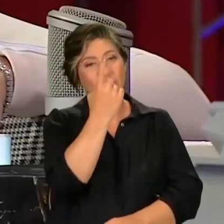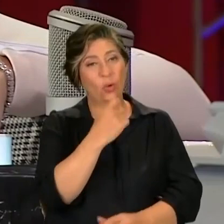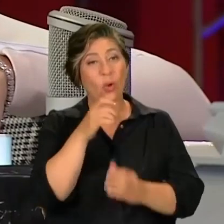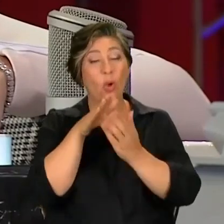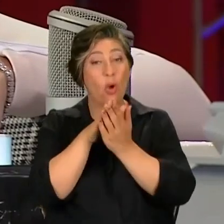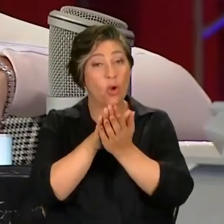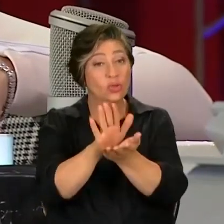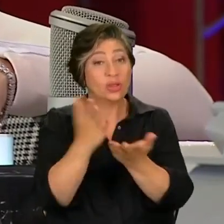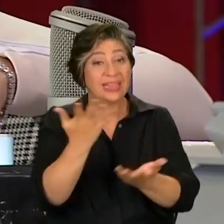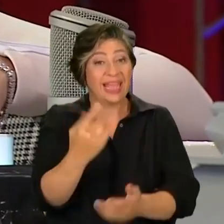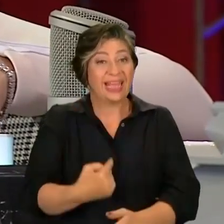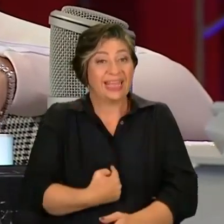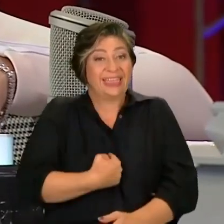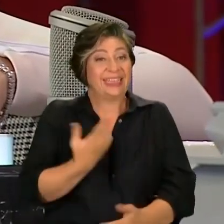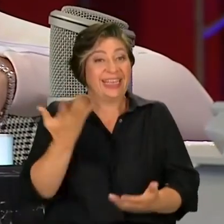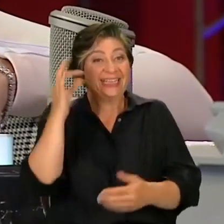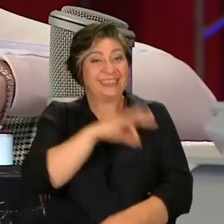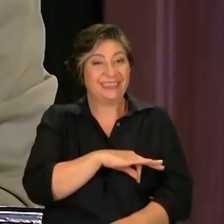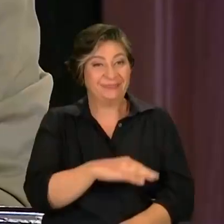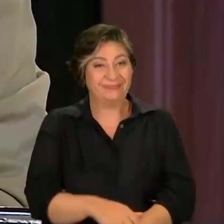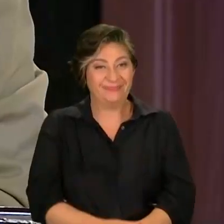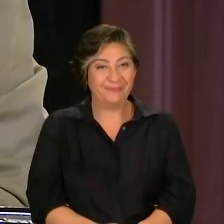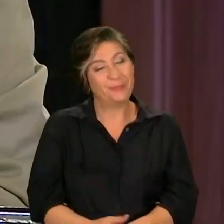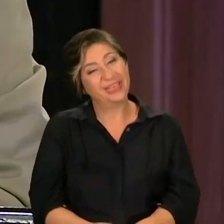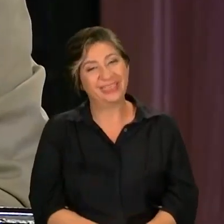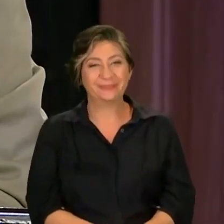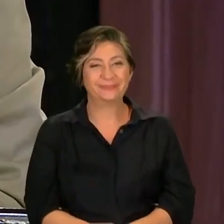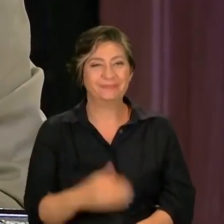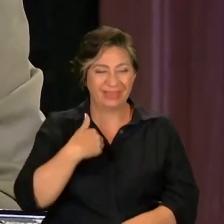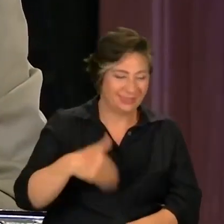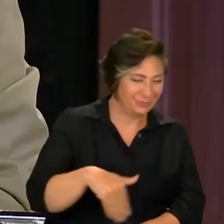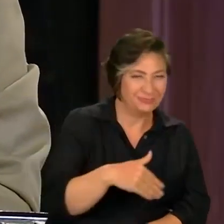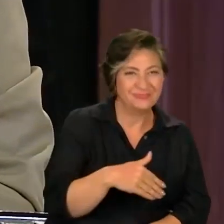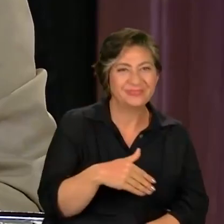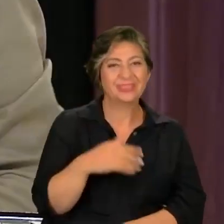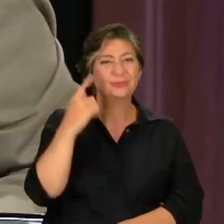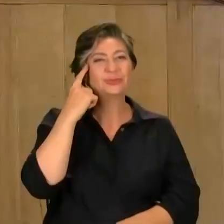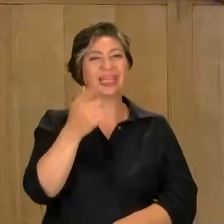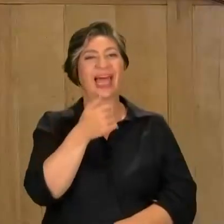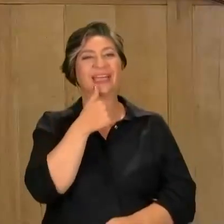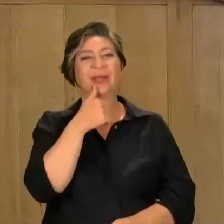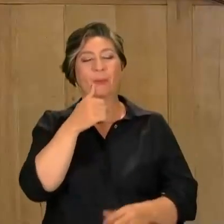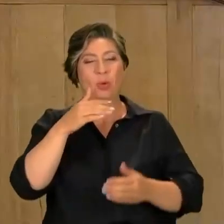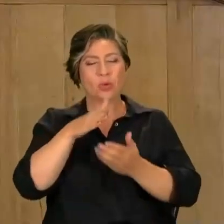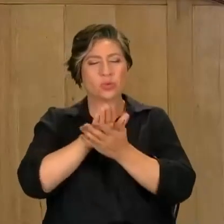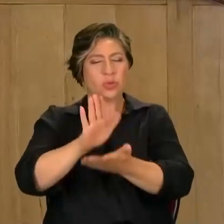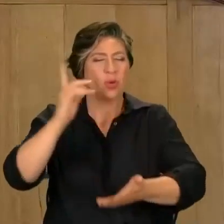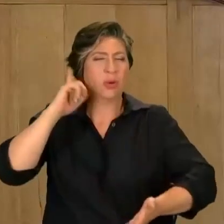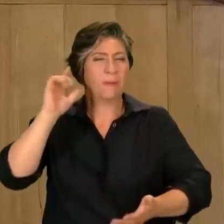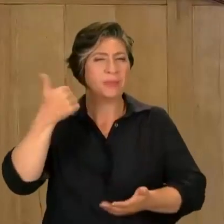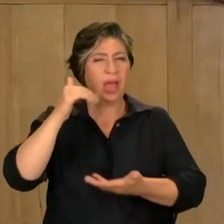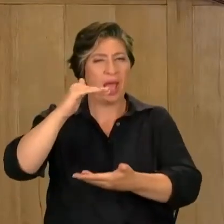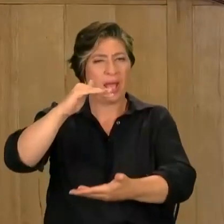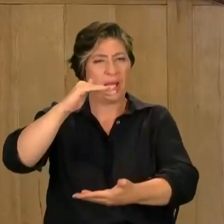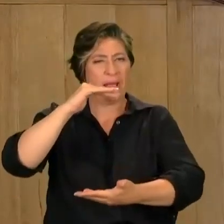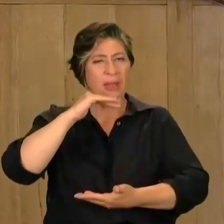ödül size ne kazandırdı? Peki, ben gidiyorum. Düşünsene, adam Oscar alıyor ve diyor ki